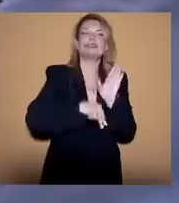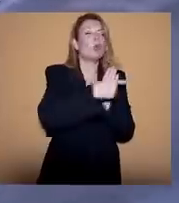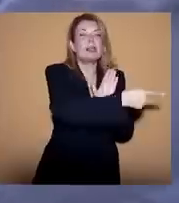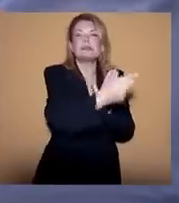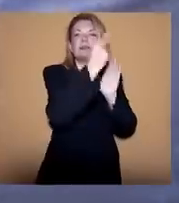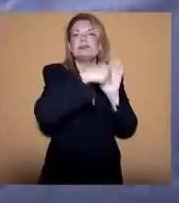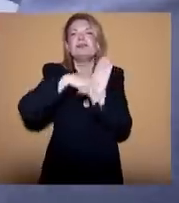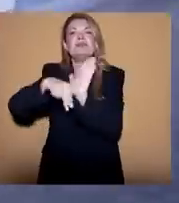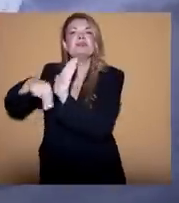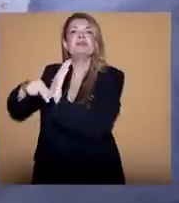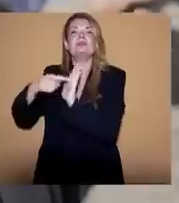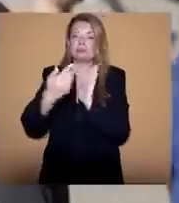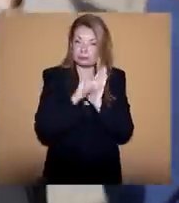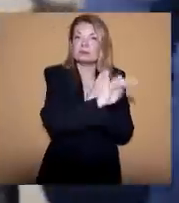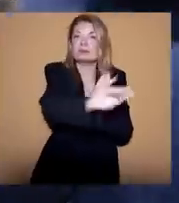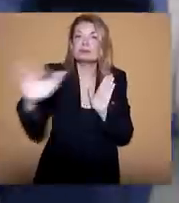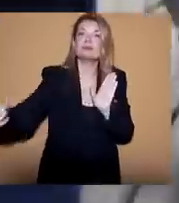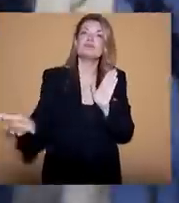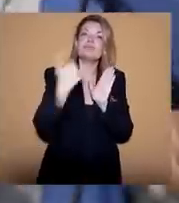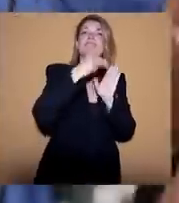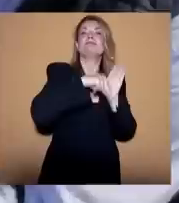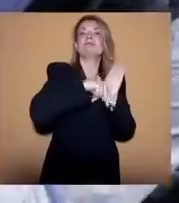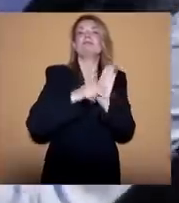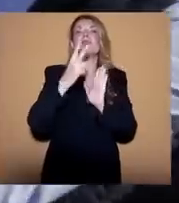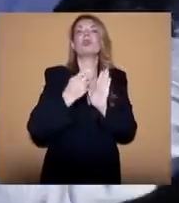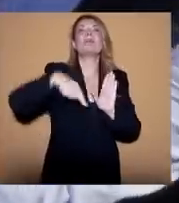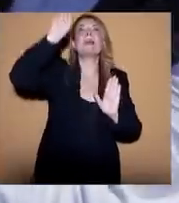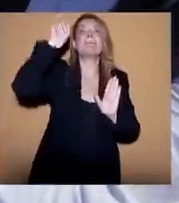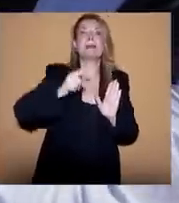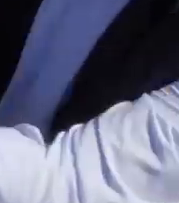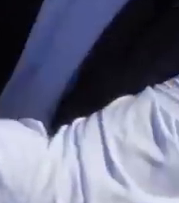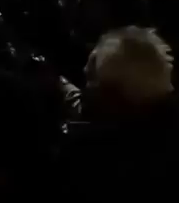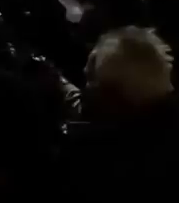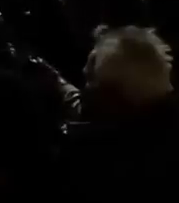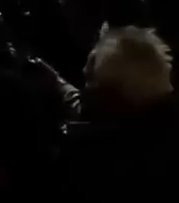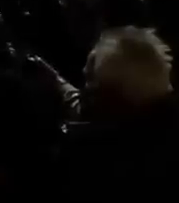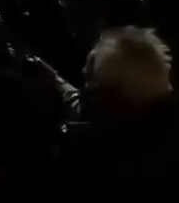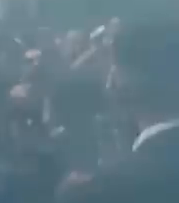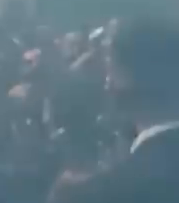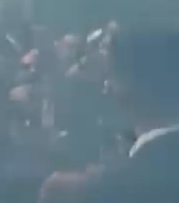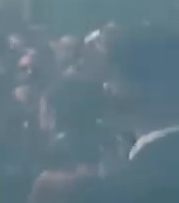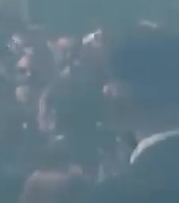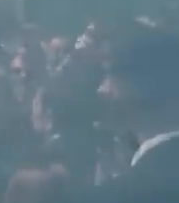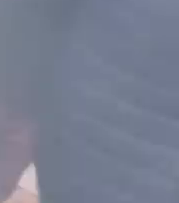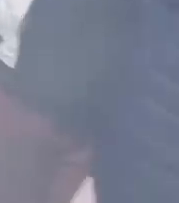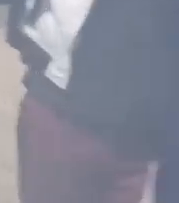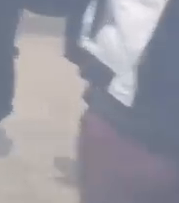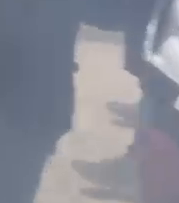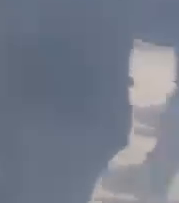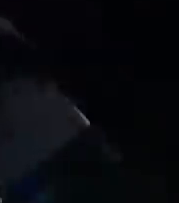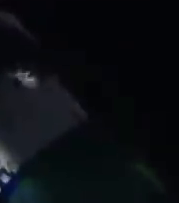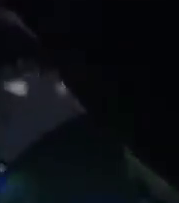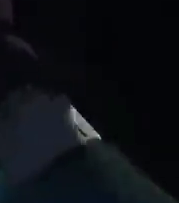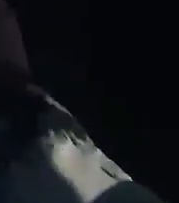κοινωνία καλούμε να το προσυπογράψει στις 21 του Μάη. Θα το προσυπογράψει και